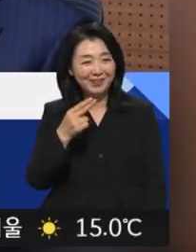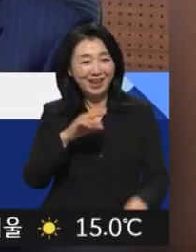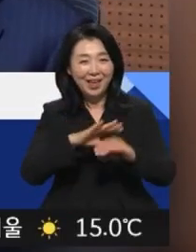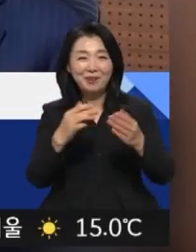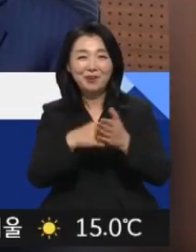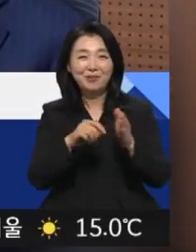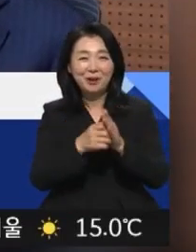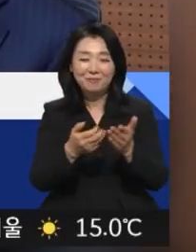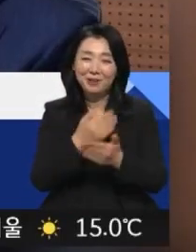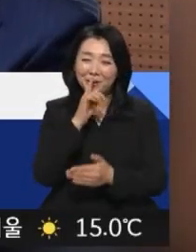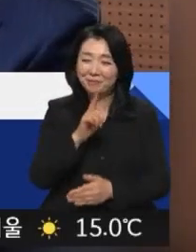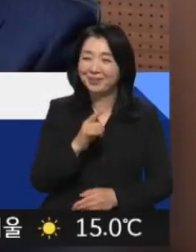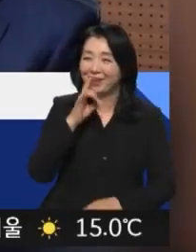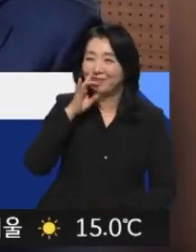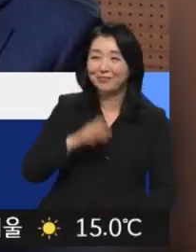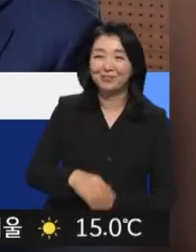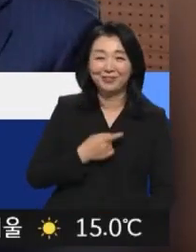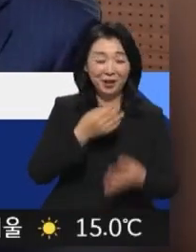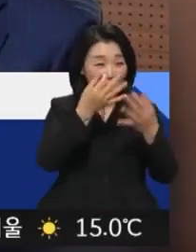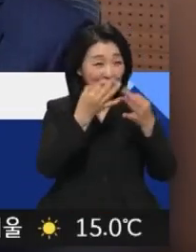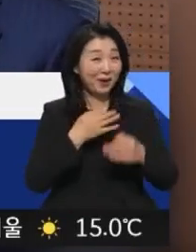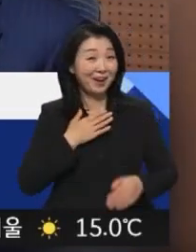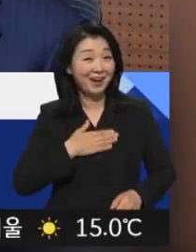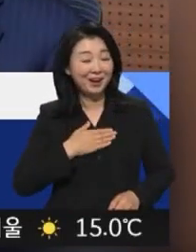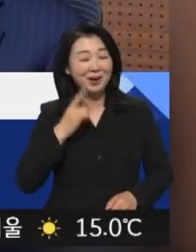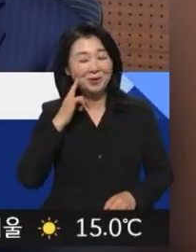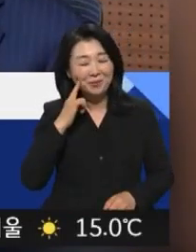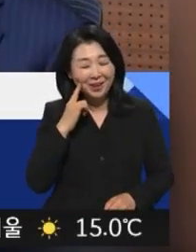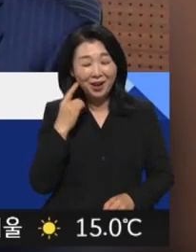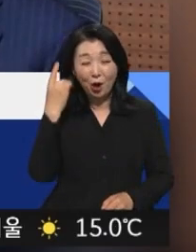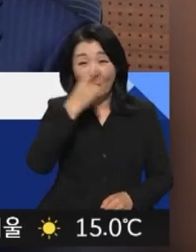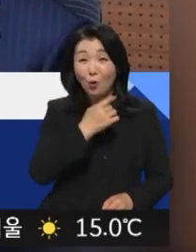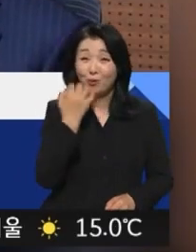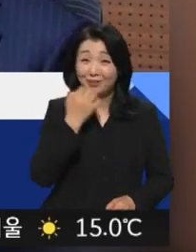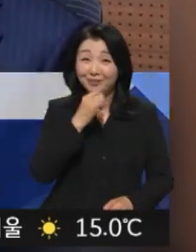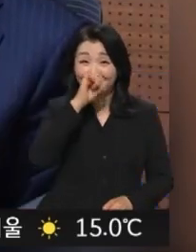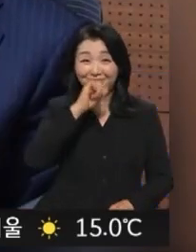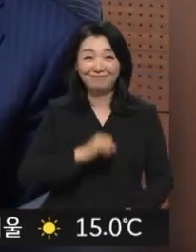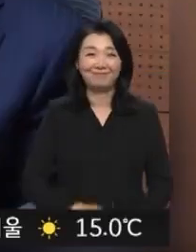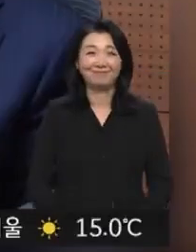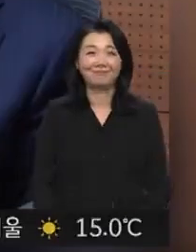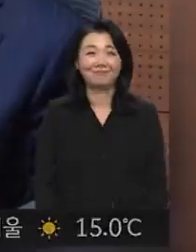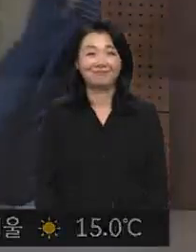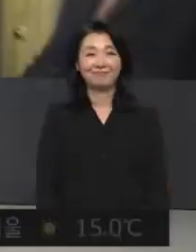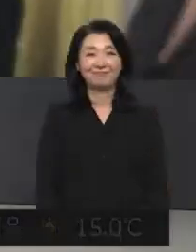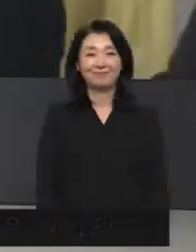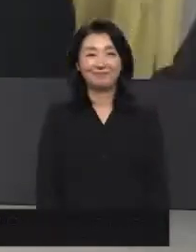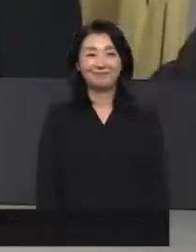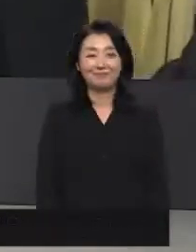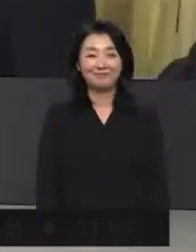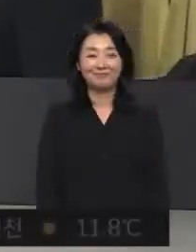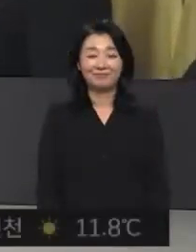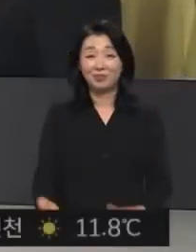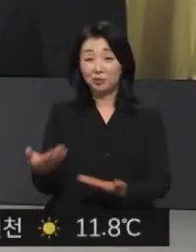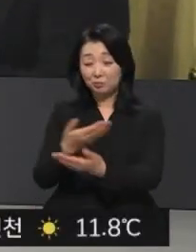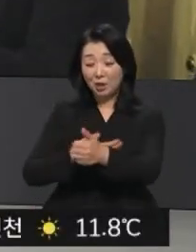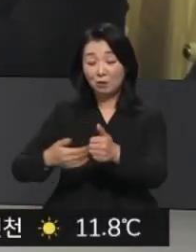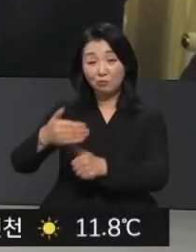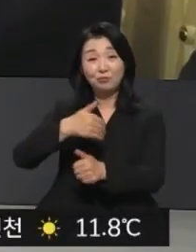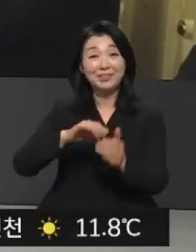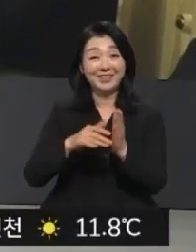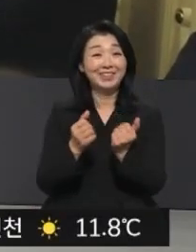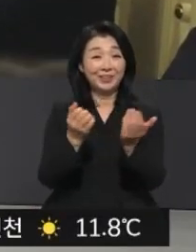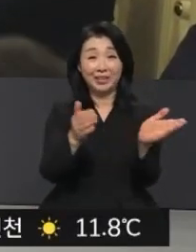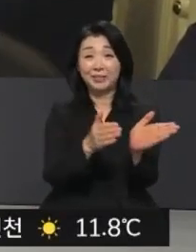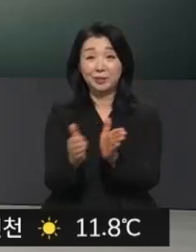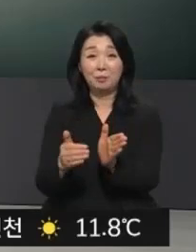얼마나 드셨을까 제가 얼굴 보시면 아시겠지만 네. 혈색이 아주 좋지 않습니까? 아, 네. 네. 네, 만찬 분위기는 이 정도로